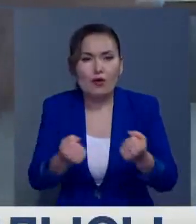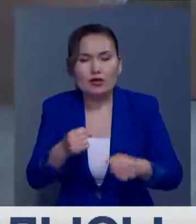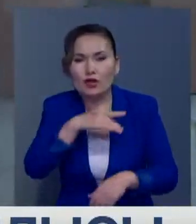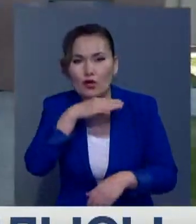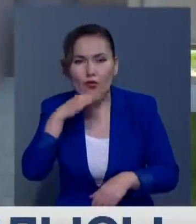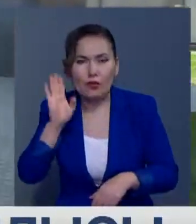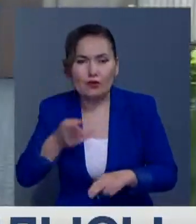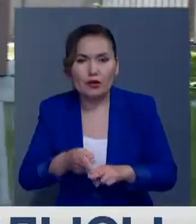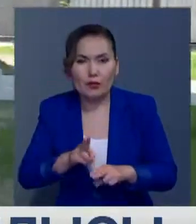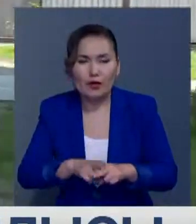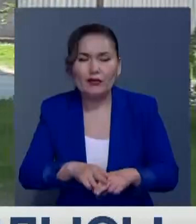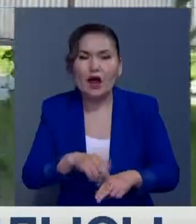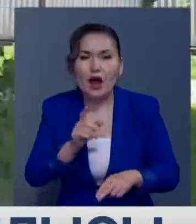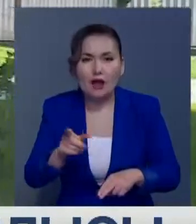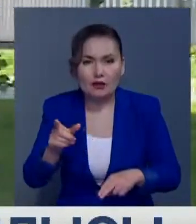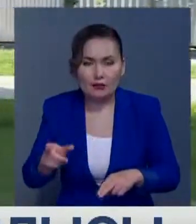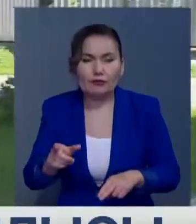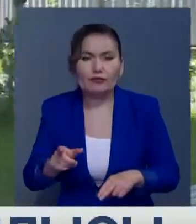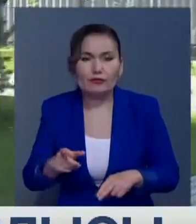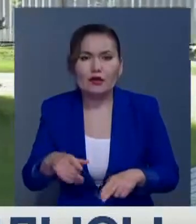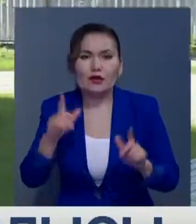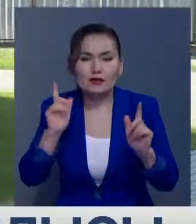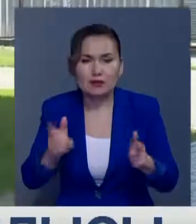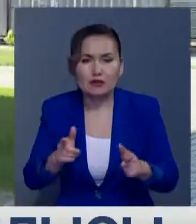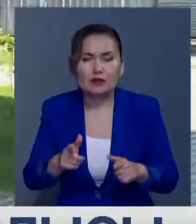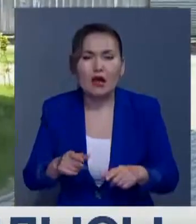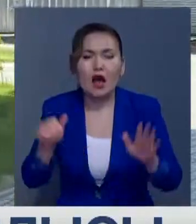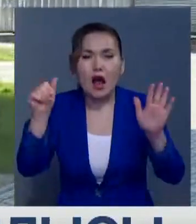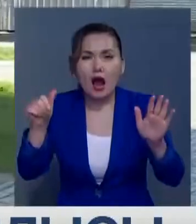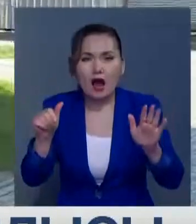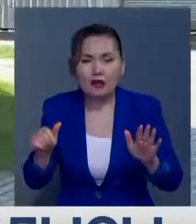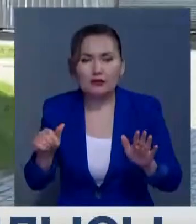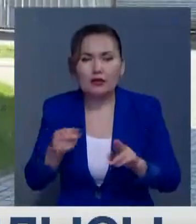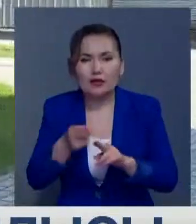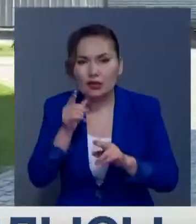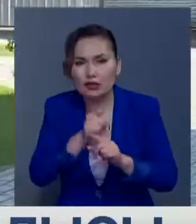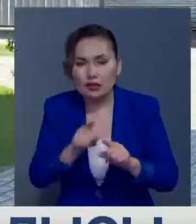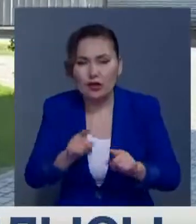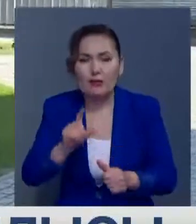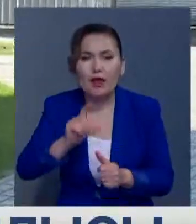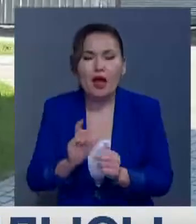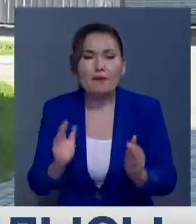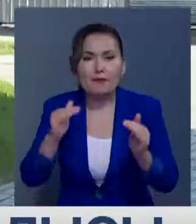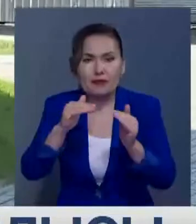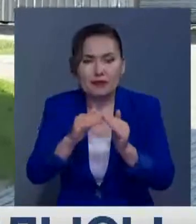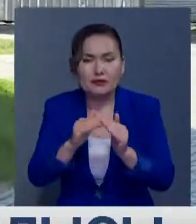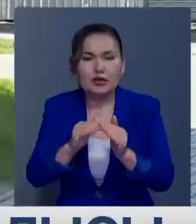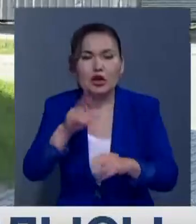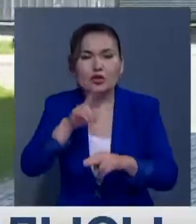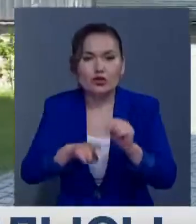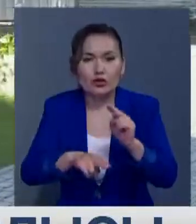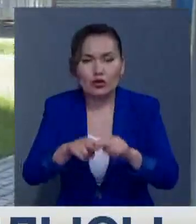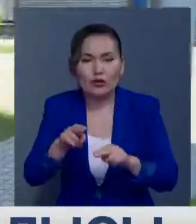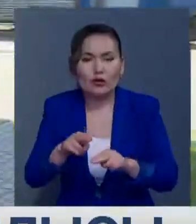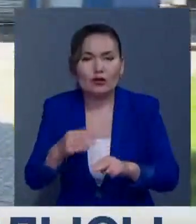тұрғындар бұған әу бастан ақ көнген. Тек жарты жылдың ішінде таяқ тастам жерде мешіттің тұрғызылатын естіген олар